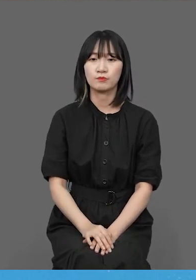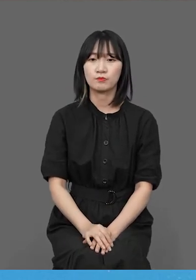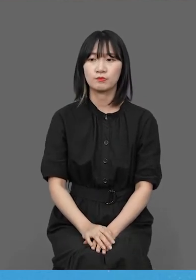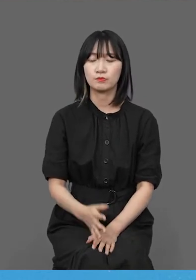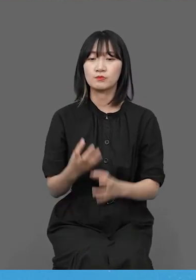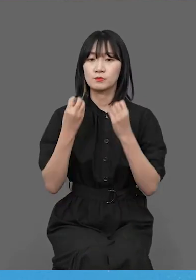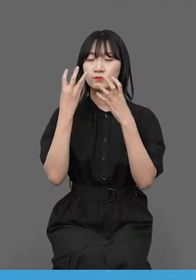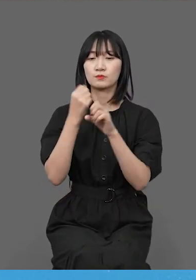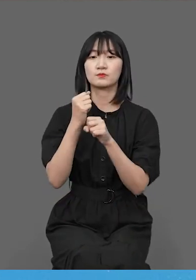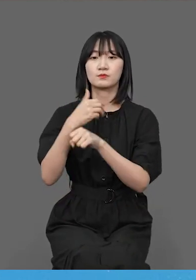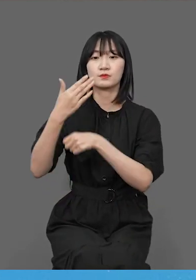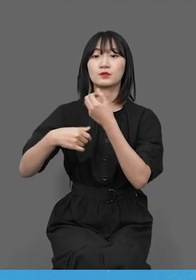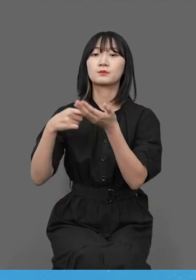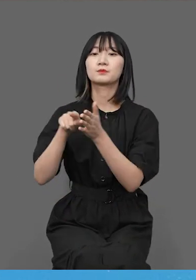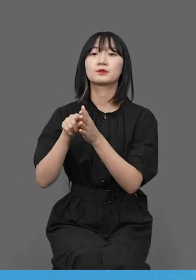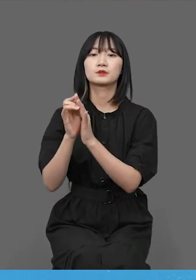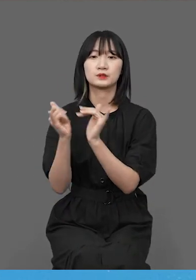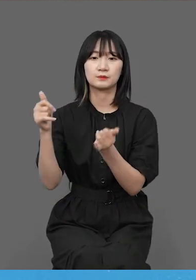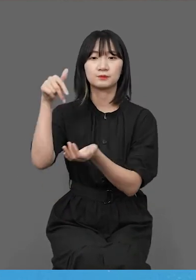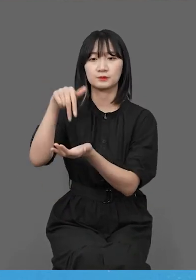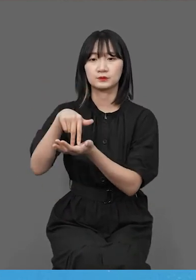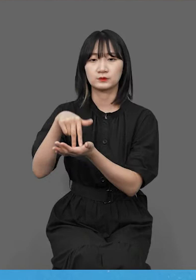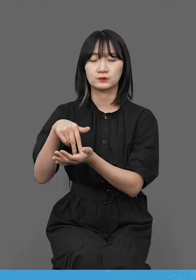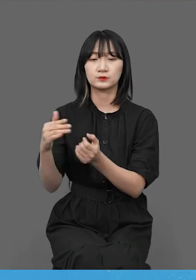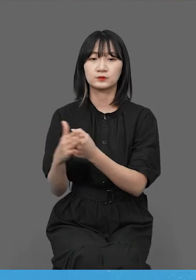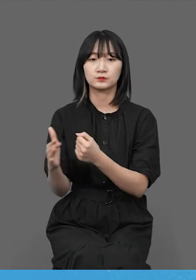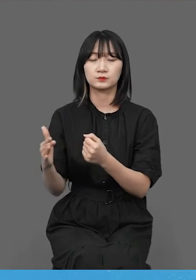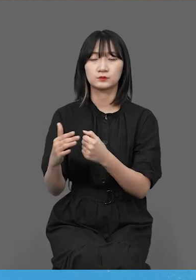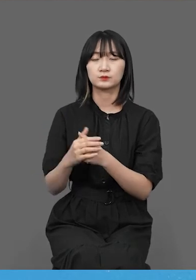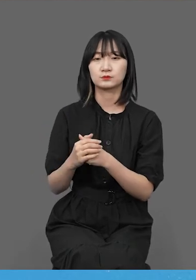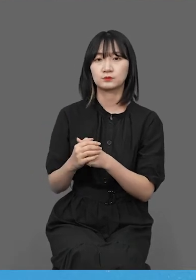저는 창조주 하나님을 믿는 사람이라서